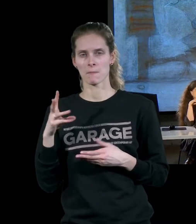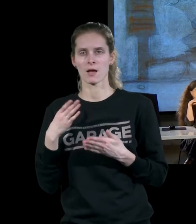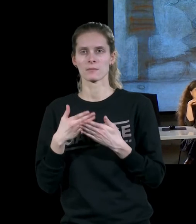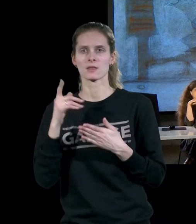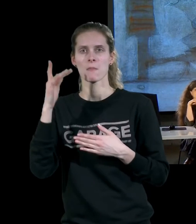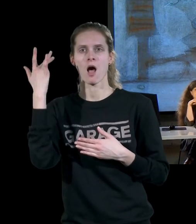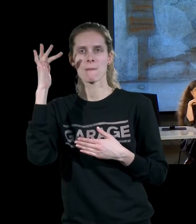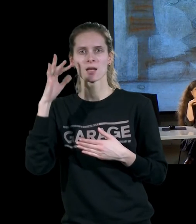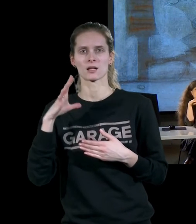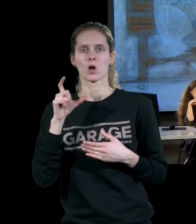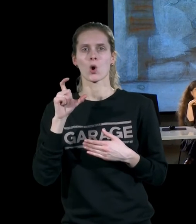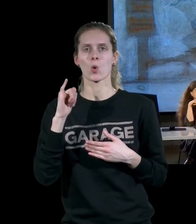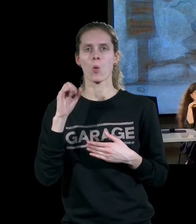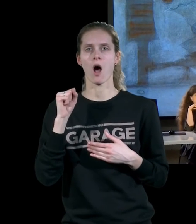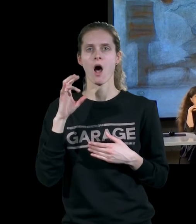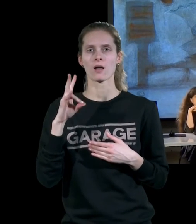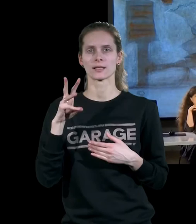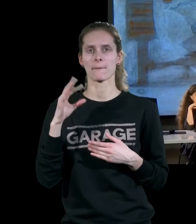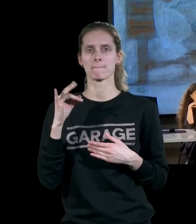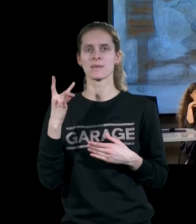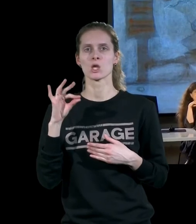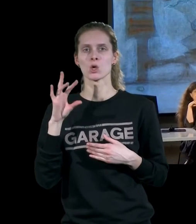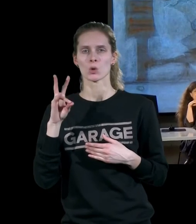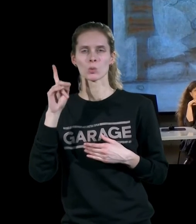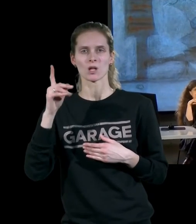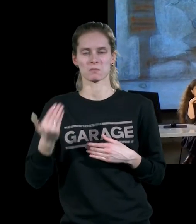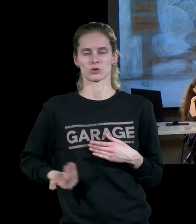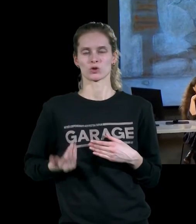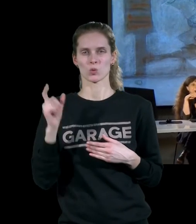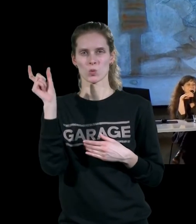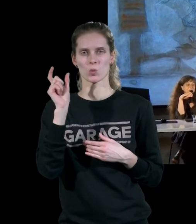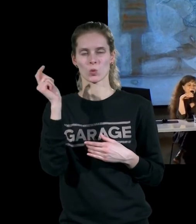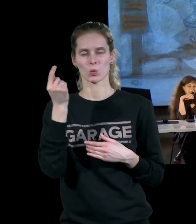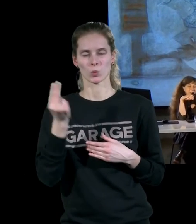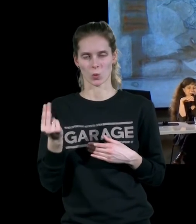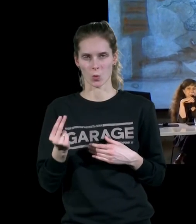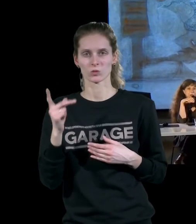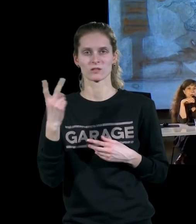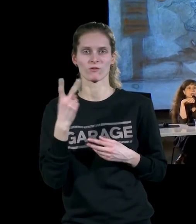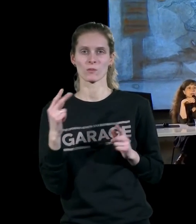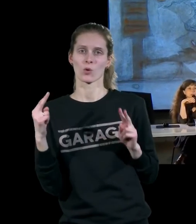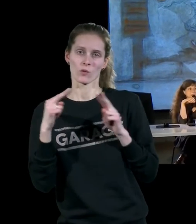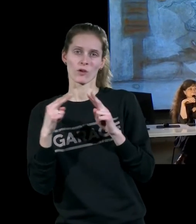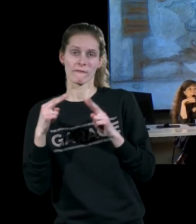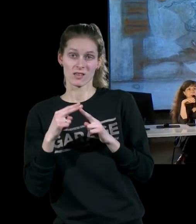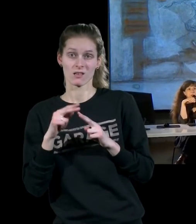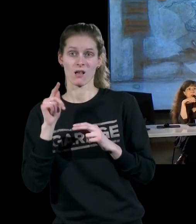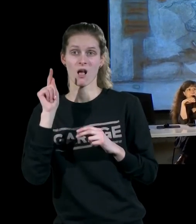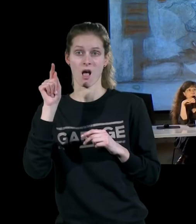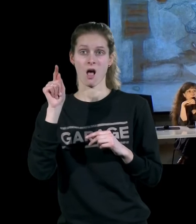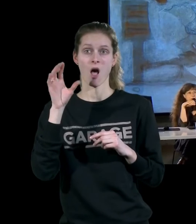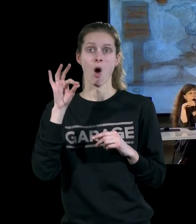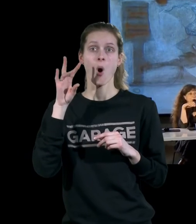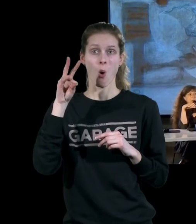тогда, и встречался со многими американскими деятелями американского абстрактного экспрессионизма. Это учитель, непосредственно